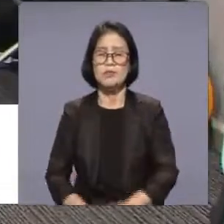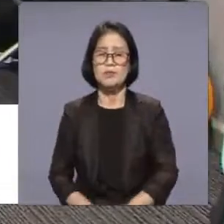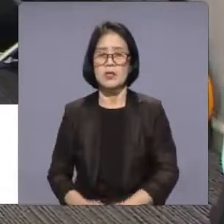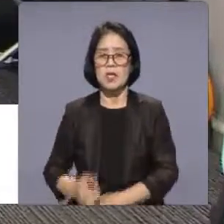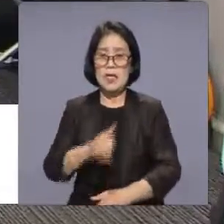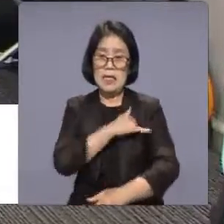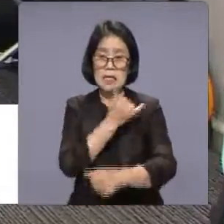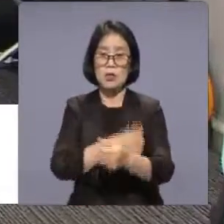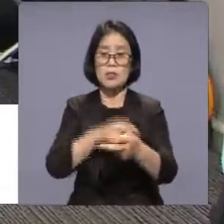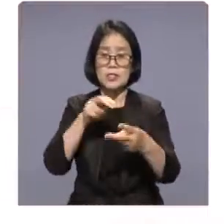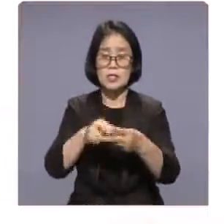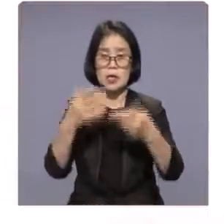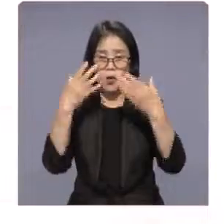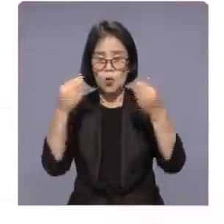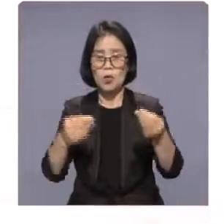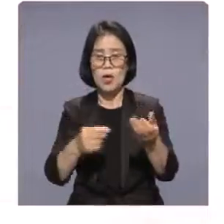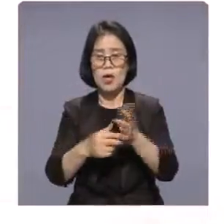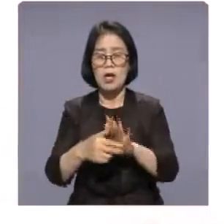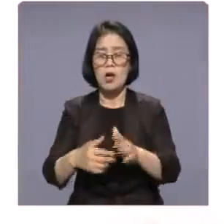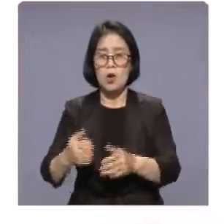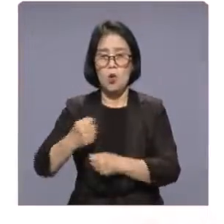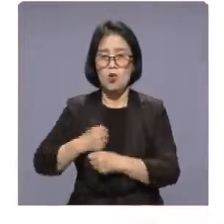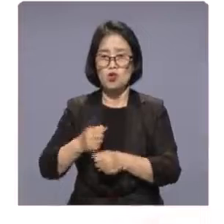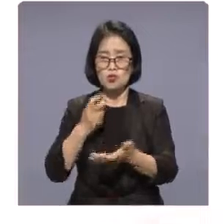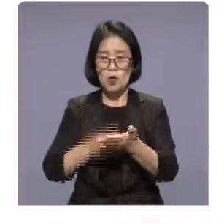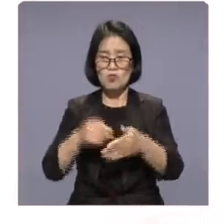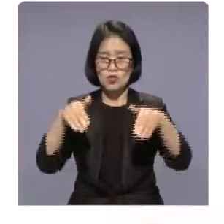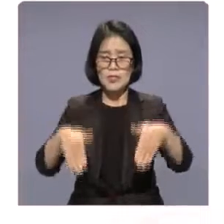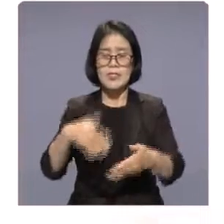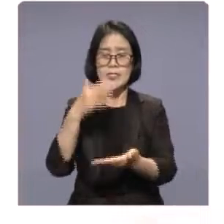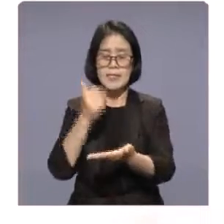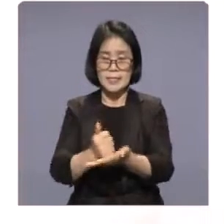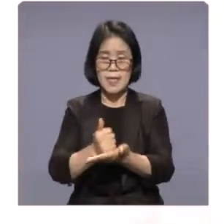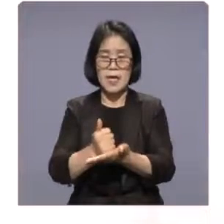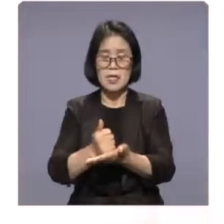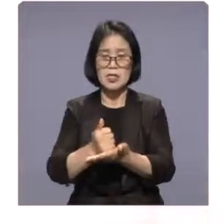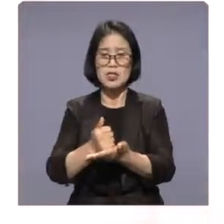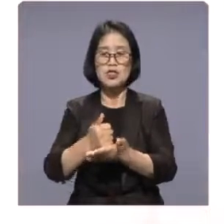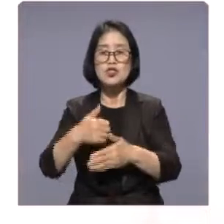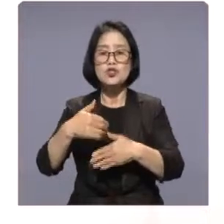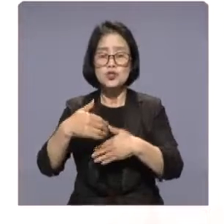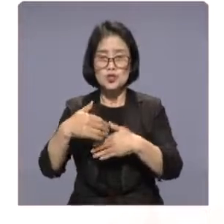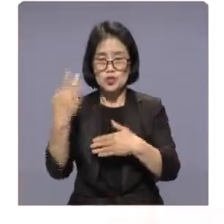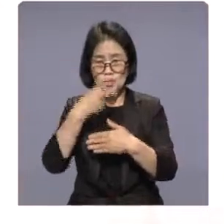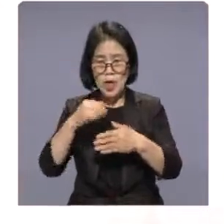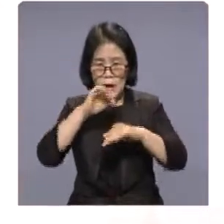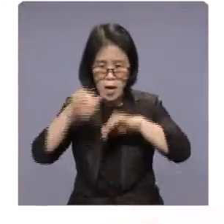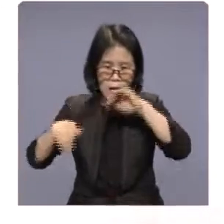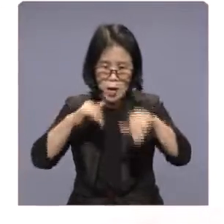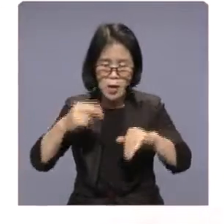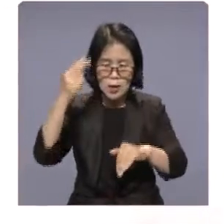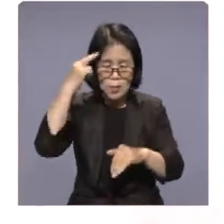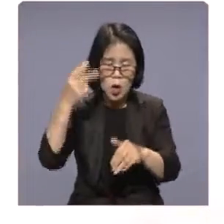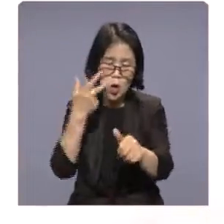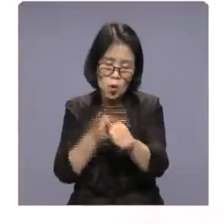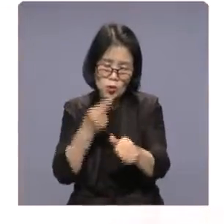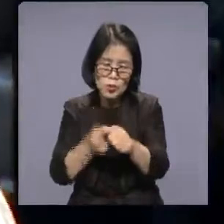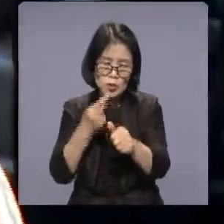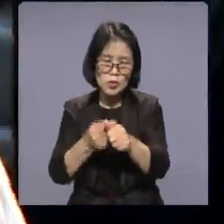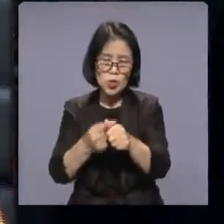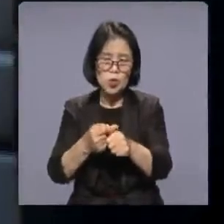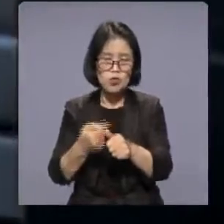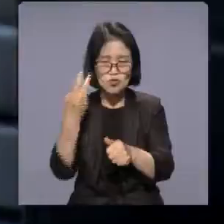군인권센터가 공개한 전익수 공군 법무실장의 수사 개입 정황이 담긴 녹취록 진위도 조사할